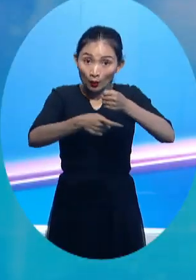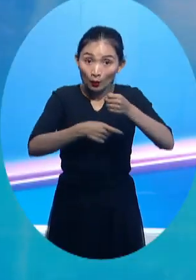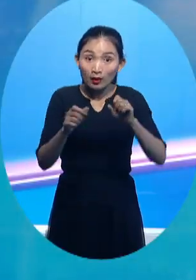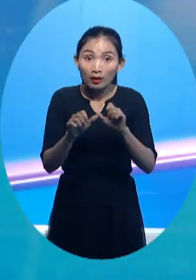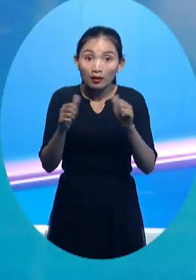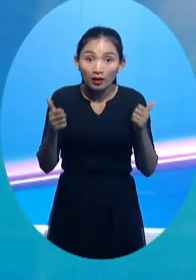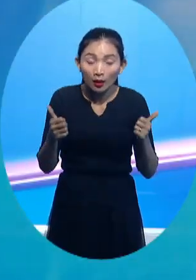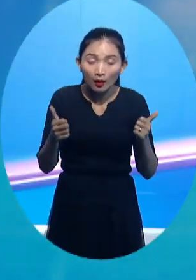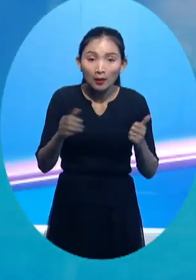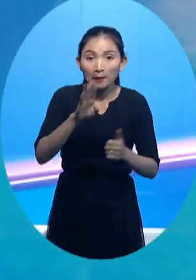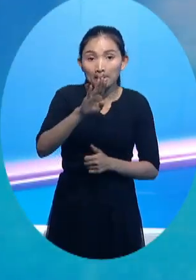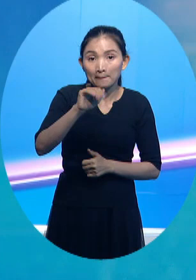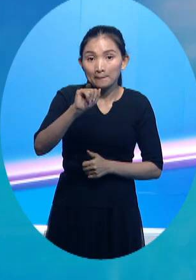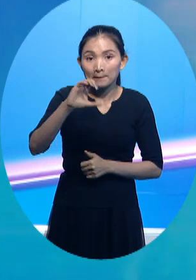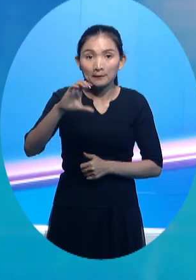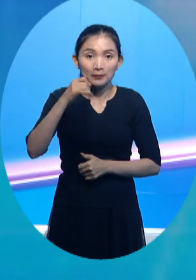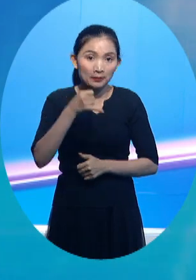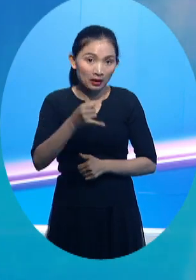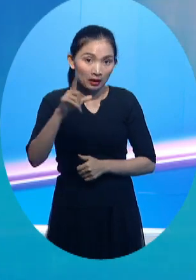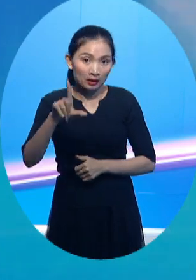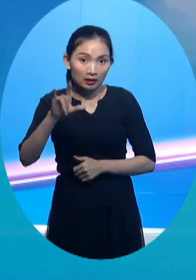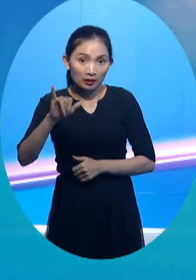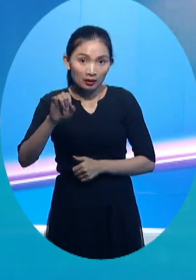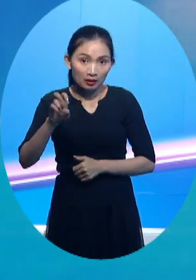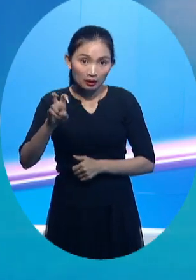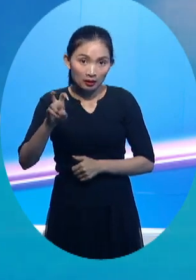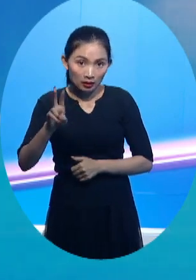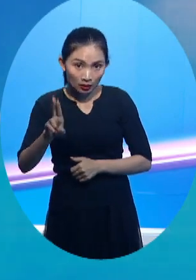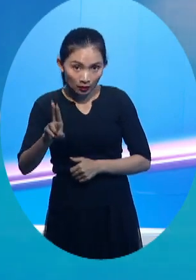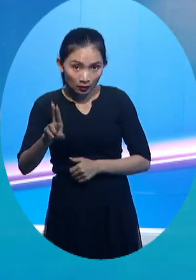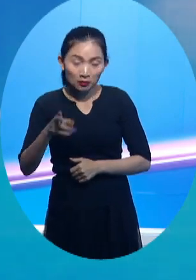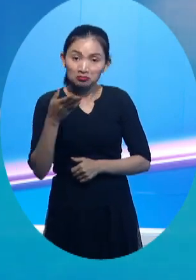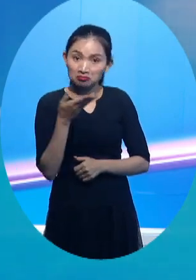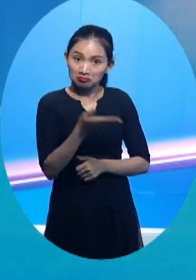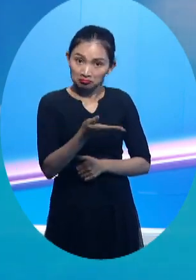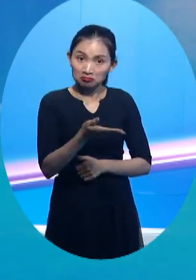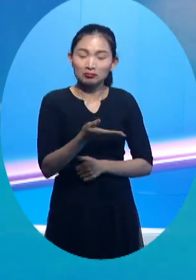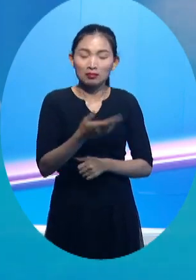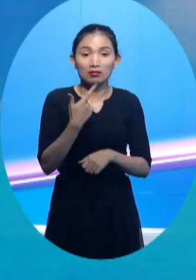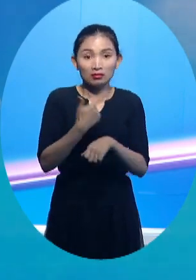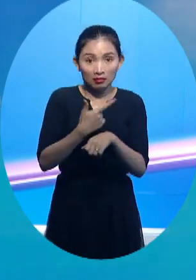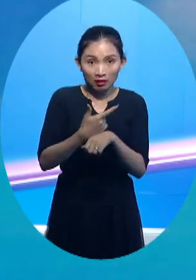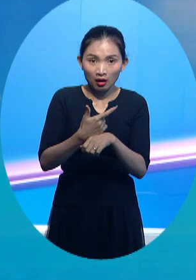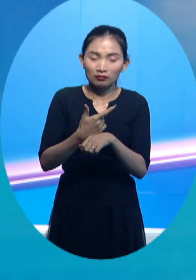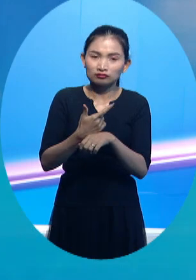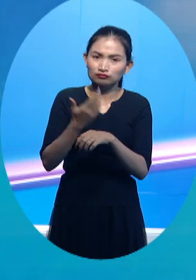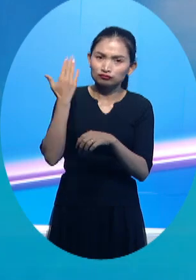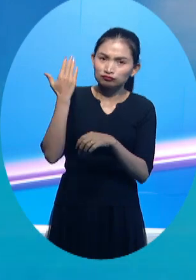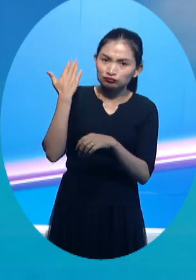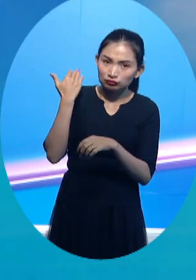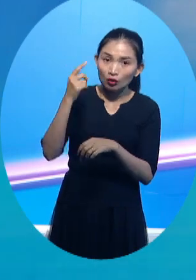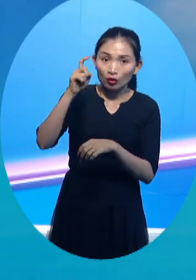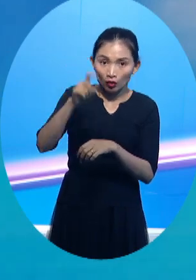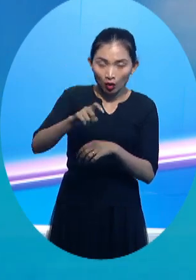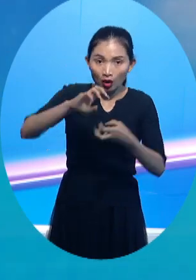Long tỉnh Bạc Liêu từ lâu đã được người dân xem là vụ sản xuất chính trong năm những năm gần đây nhờ có doanh nghiệp đầu tư liên kết sản xuất giống lúa